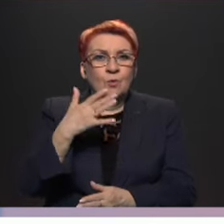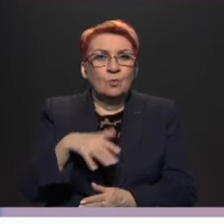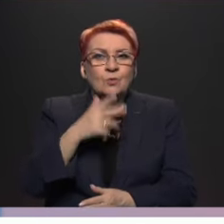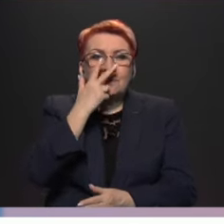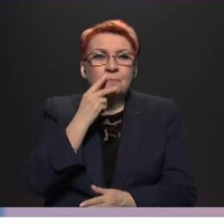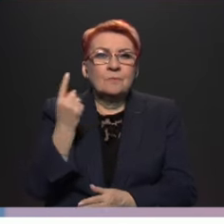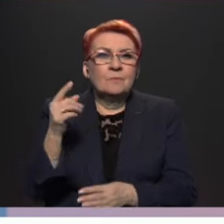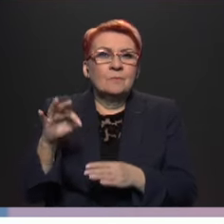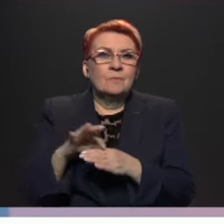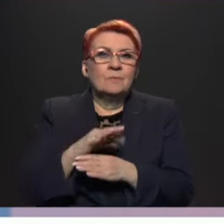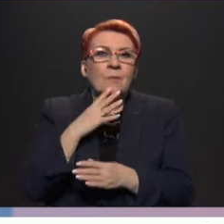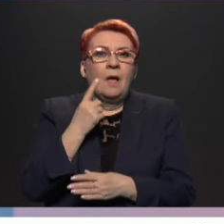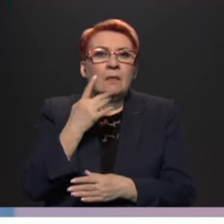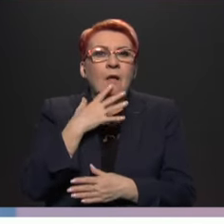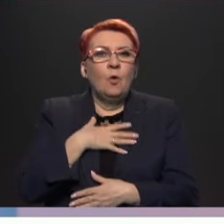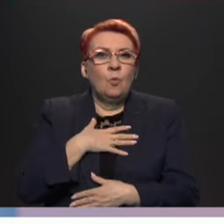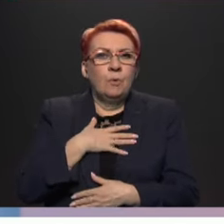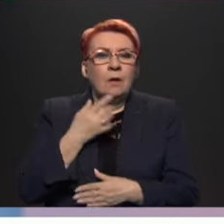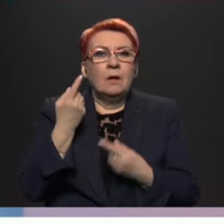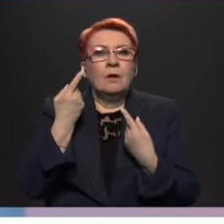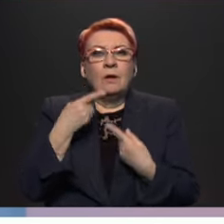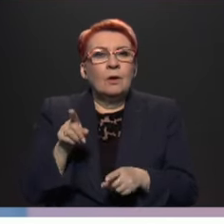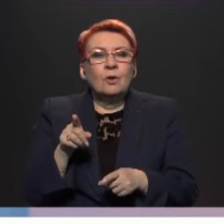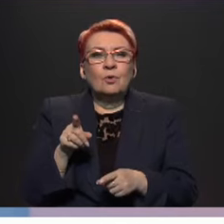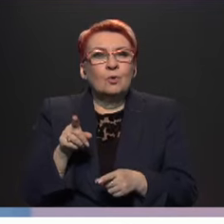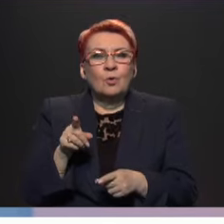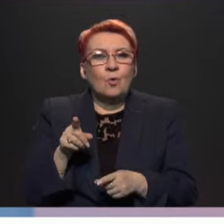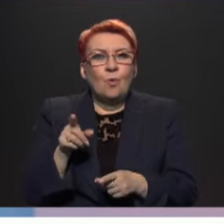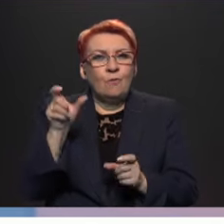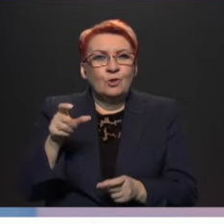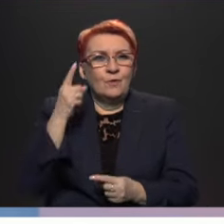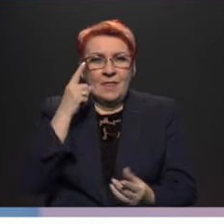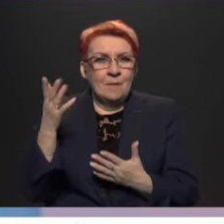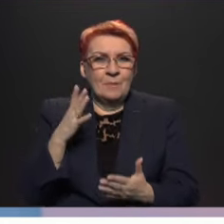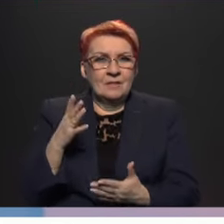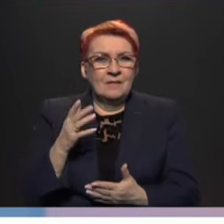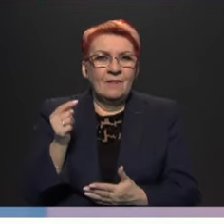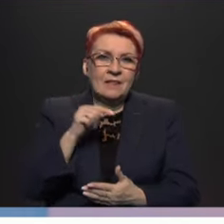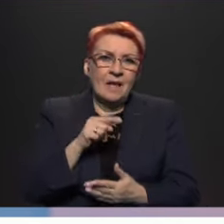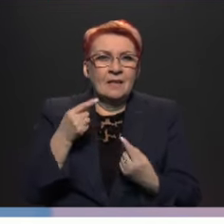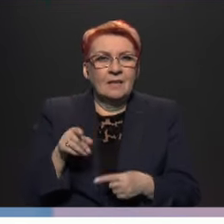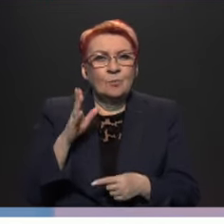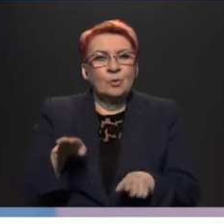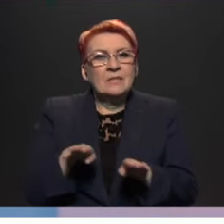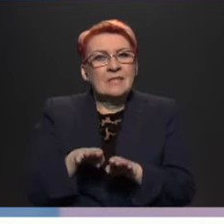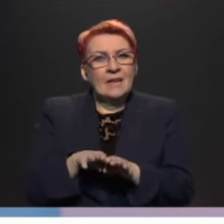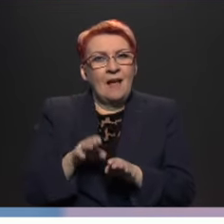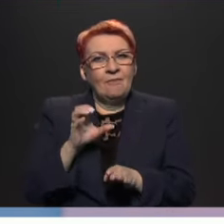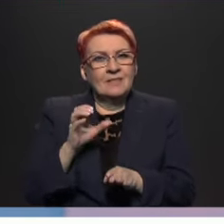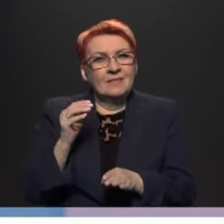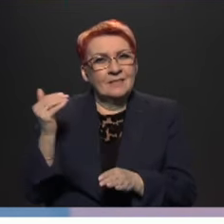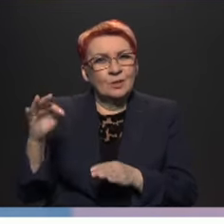однолюба и действительно уже не мыслит никакого другого спутника жизни, потому что так или иначе он всегда начнет сравнивать с тем, что